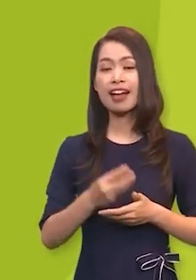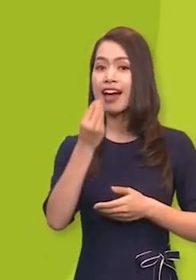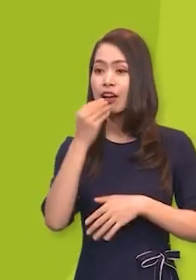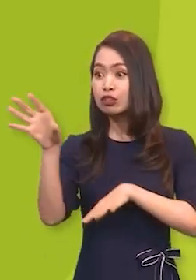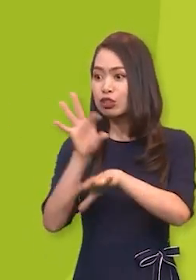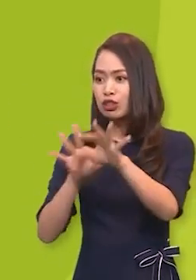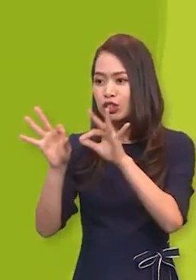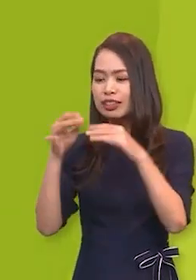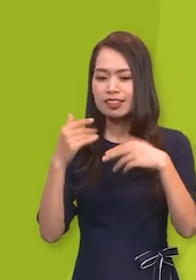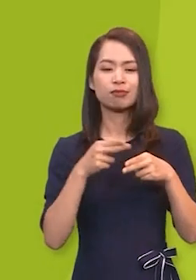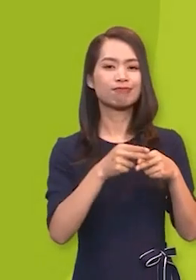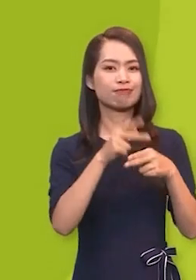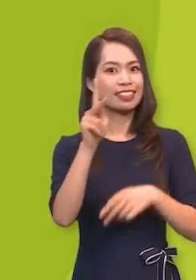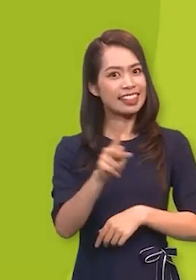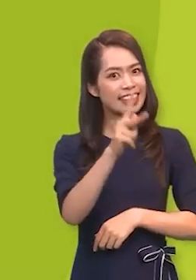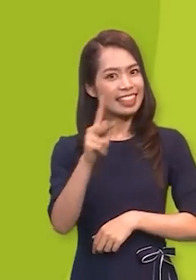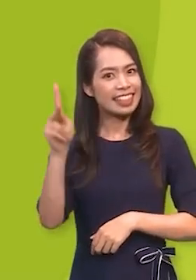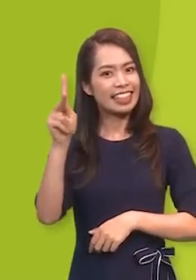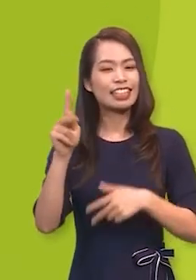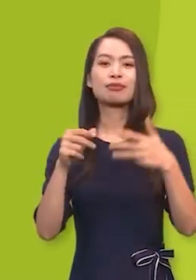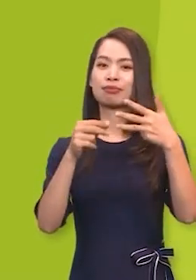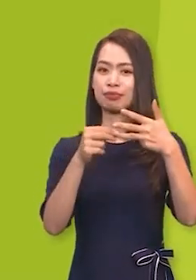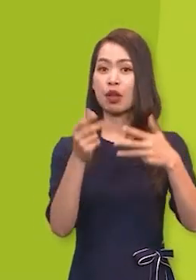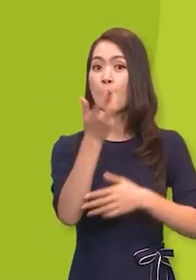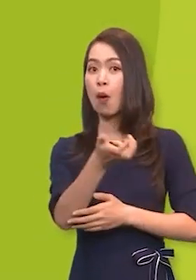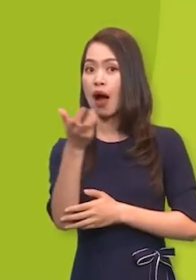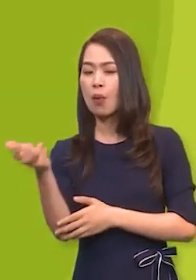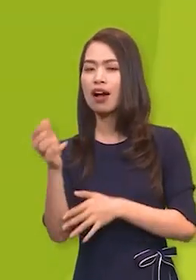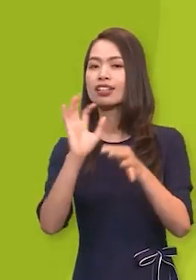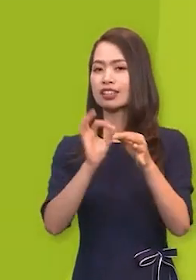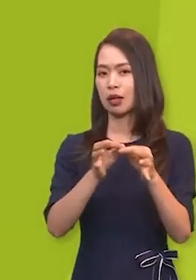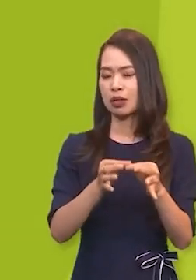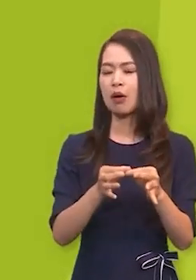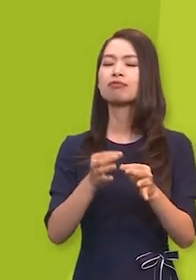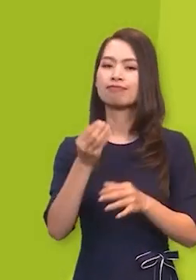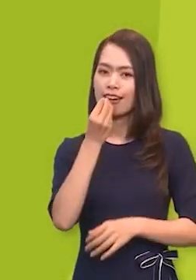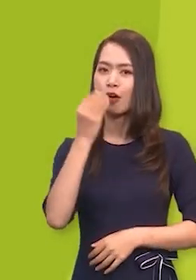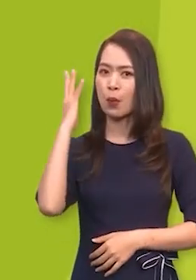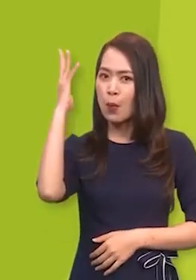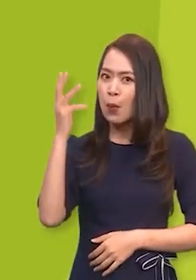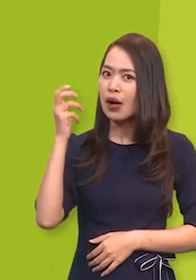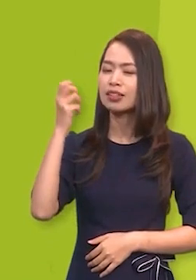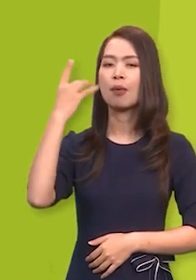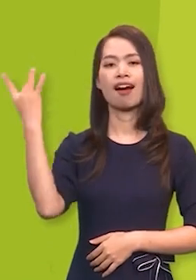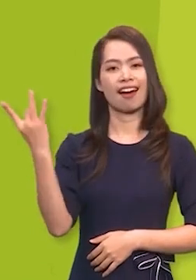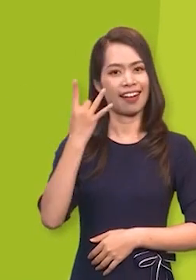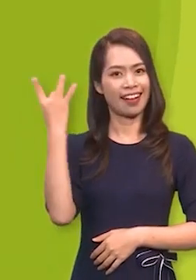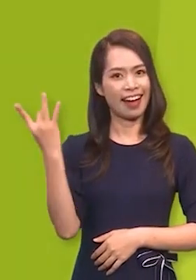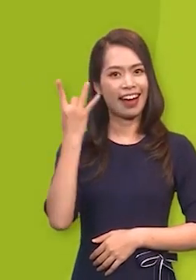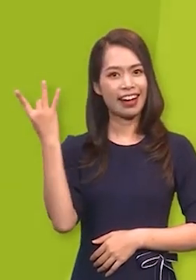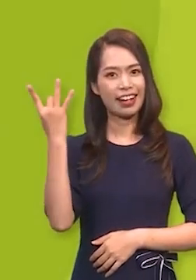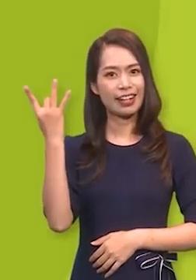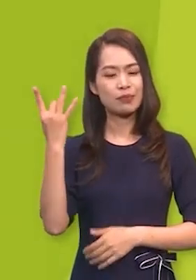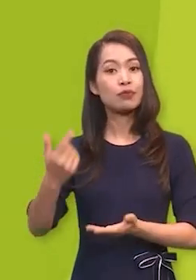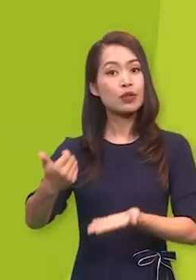nên chọn nguyên liệu tươi và nấu chín kỹ trước khi ăn. Rau tươi, trái cây tươi các loại là nhóm thực phẩm không thể thiếu trong thực đơn hàng ngày